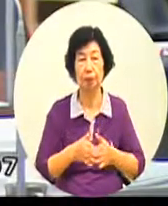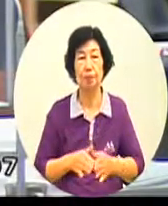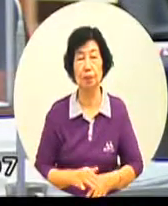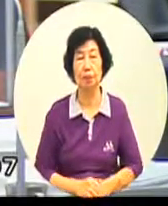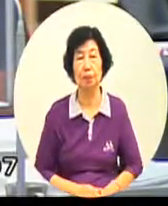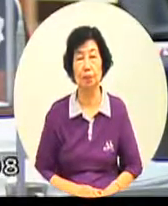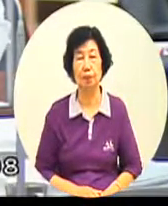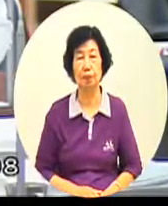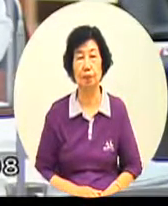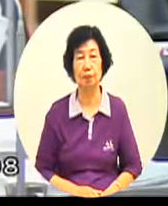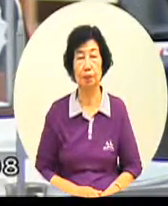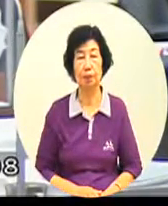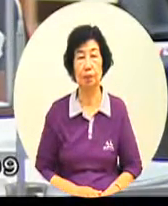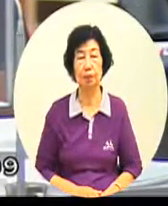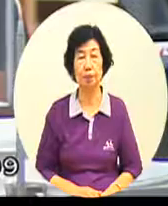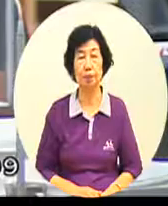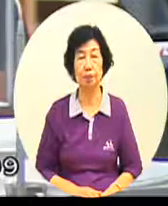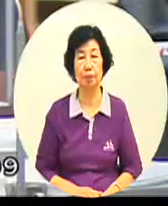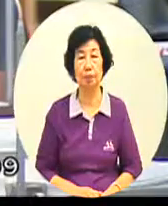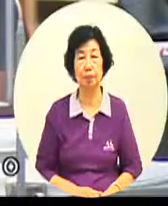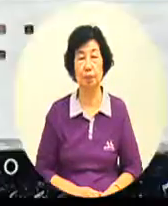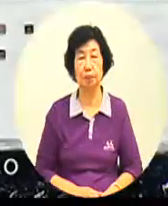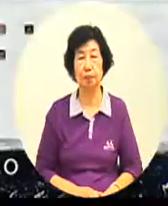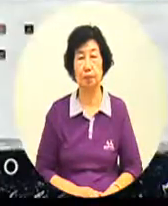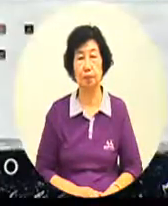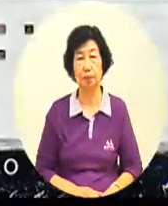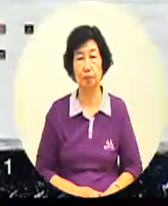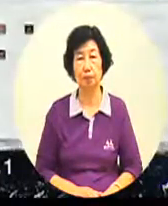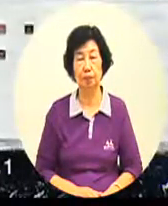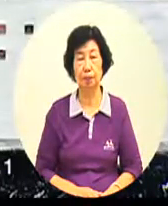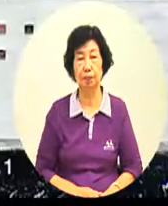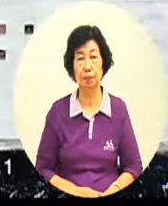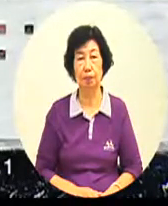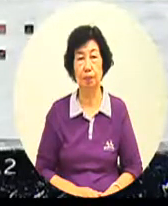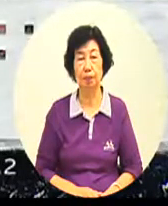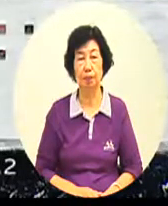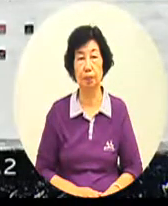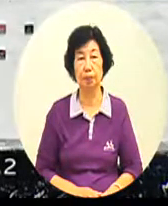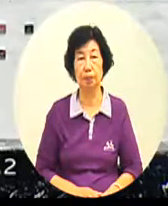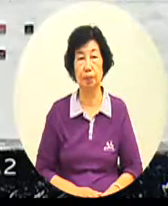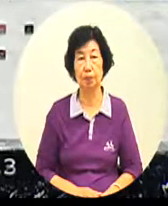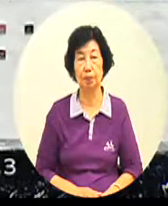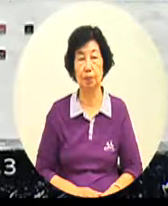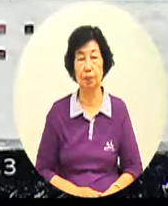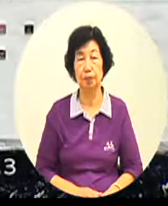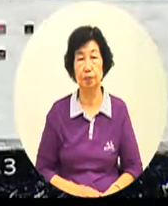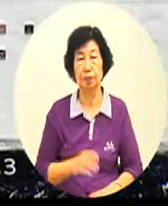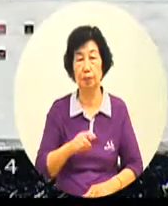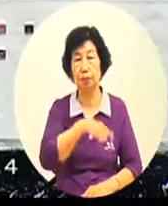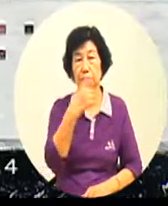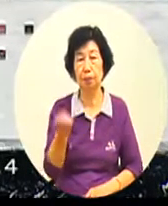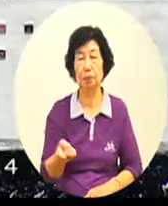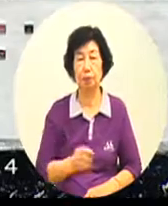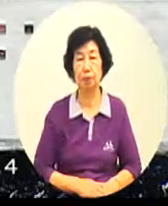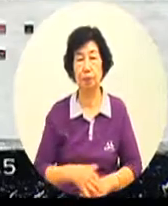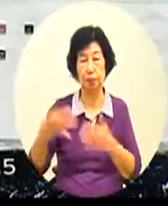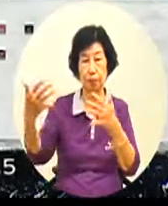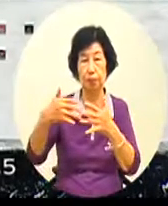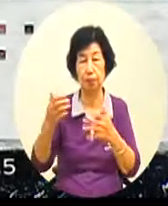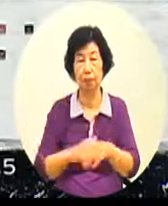谢谢议员的关心，谢谢。 谢谢方议员的执行。那接下来执行的是陈丽